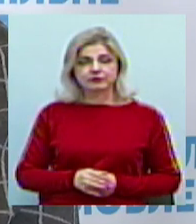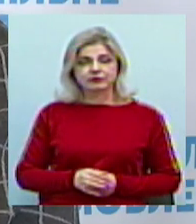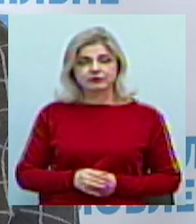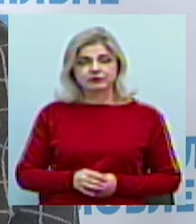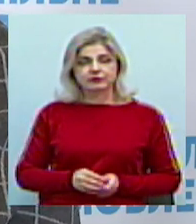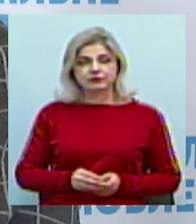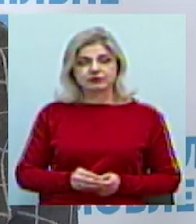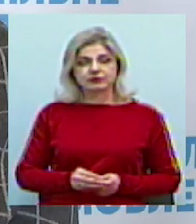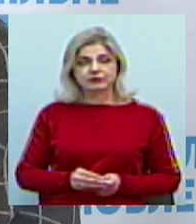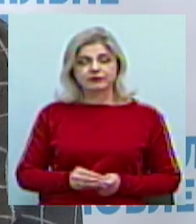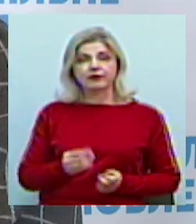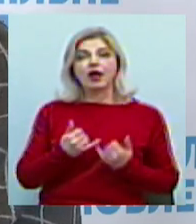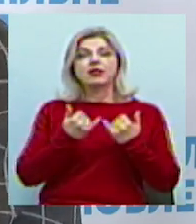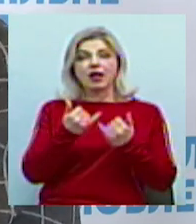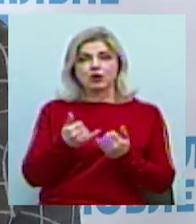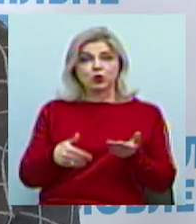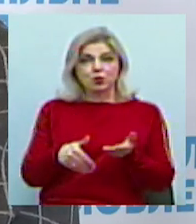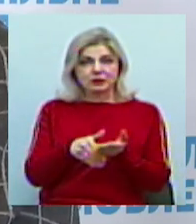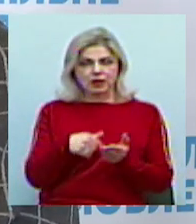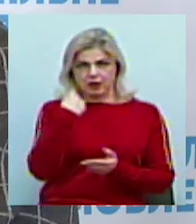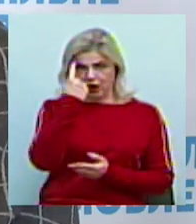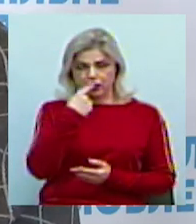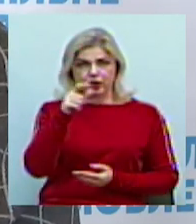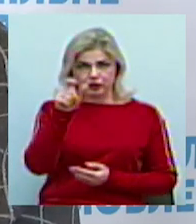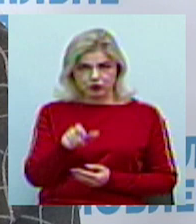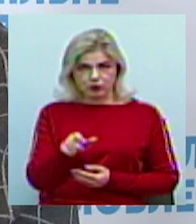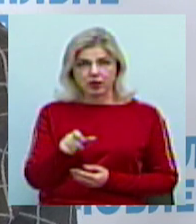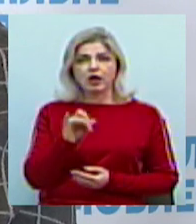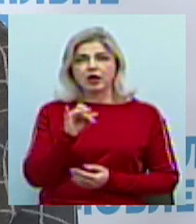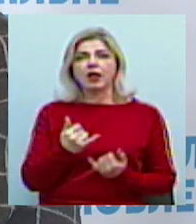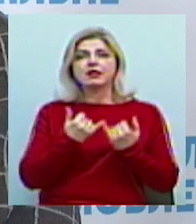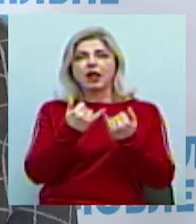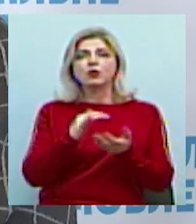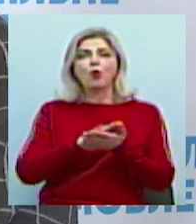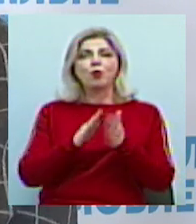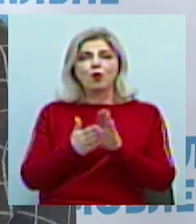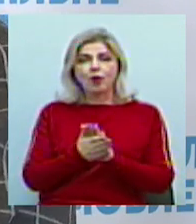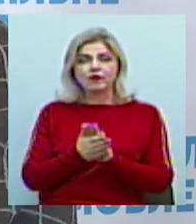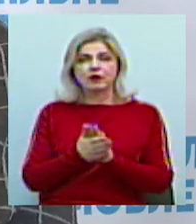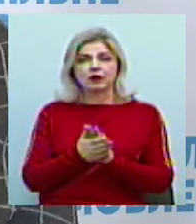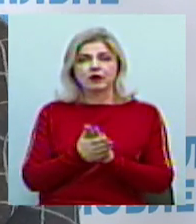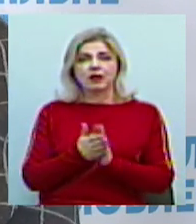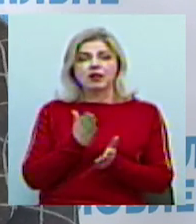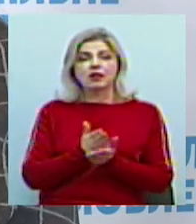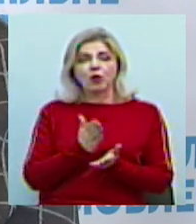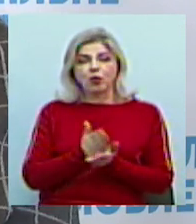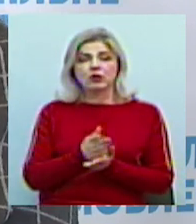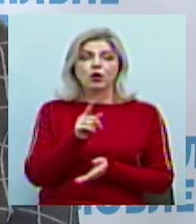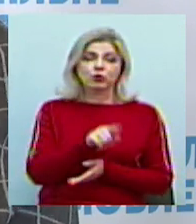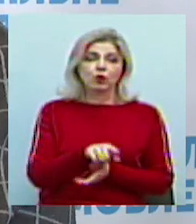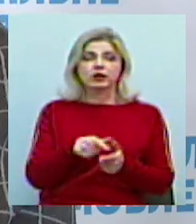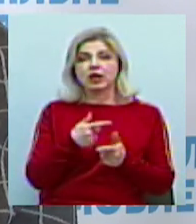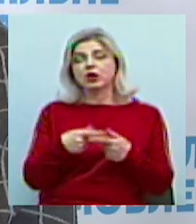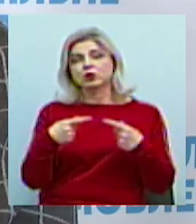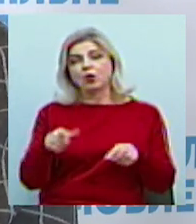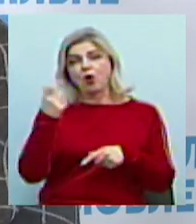саме надання субсидій адресно і врахування доходів і всіх умов, які в яких умовах перебувають те чи інше домогосподарство